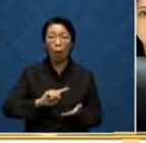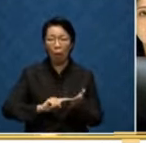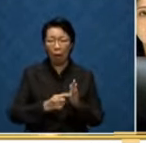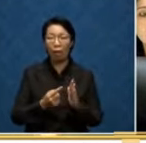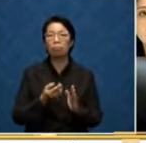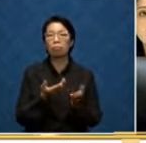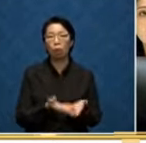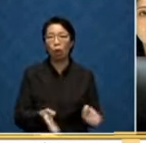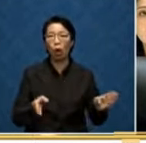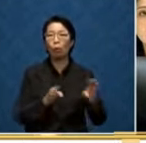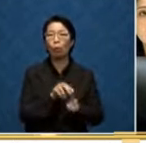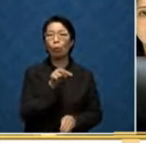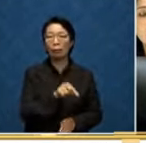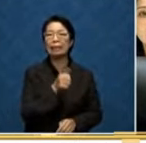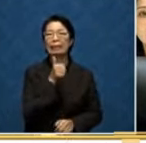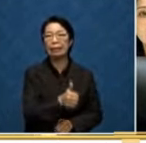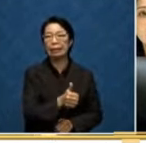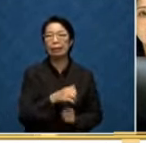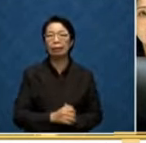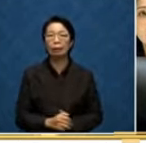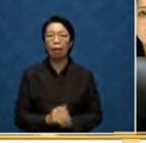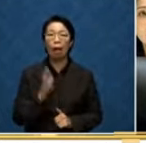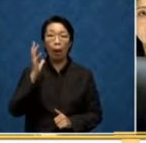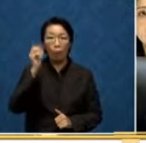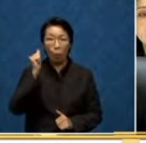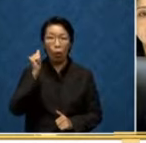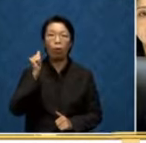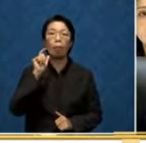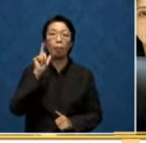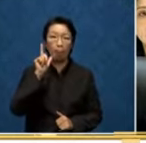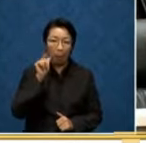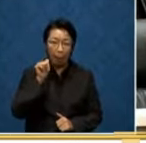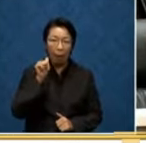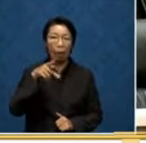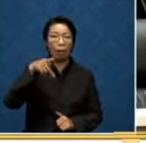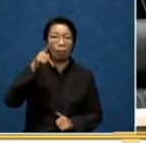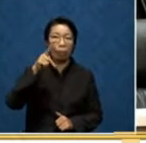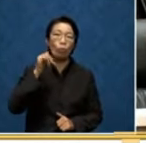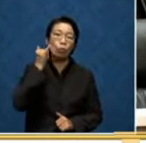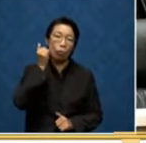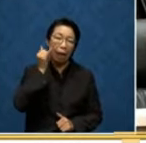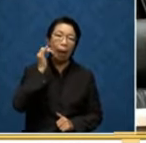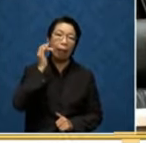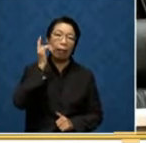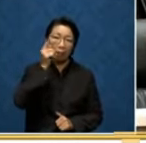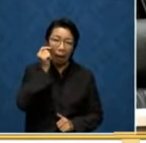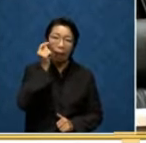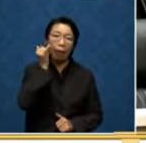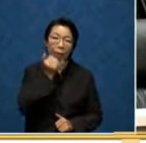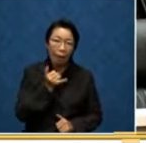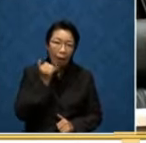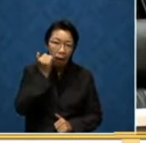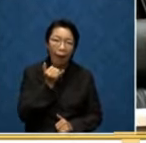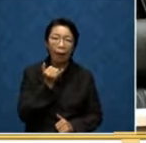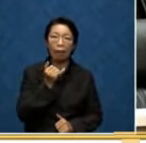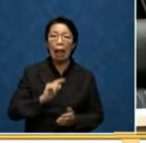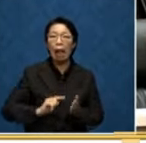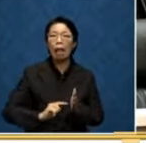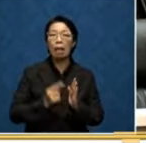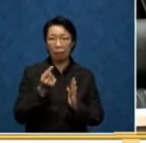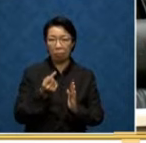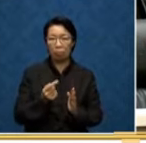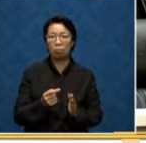ครัวที่ดีพ่อแม่ปู่ย่าตายายคนใกล้ชิดจะต้องเป็นจุดที่จะปลูก